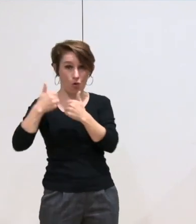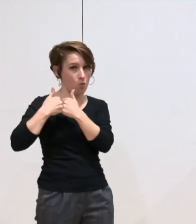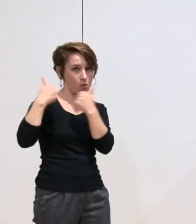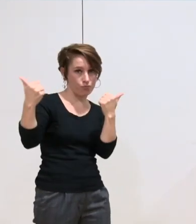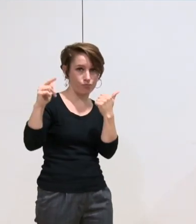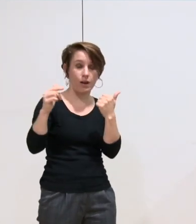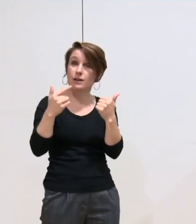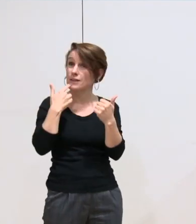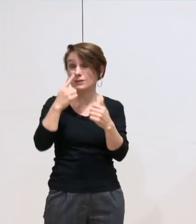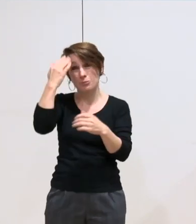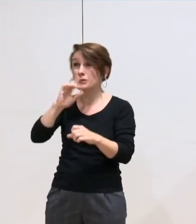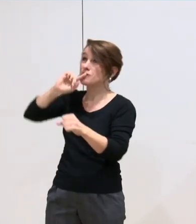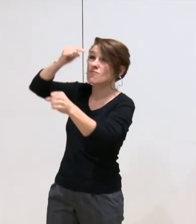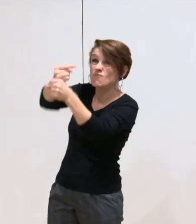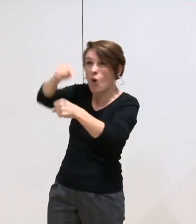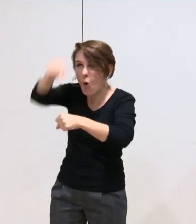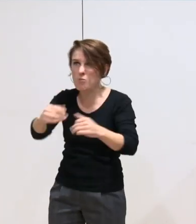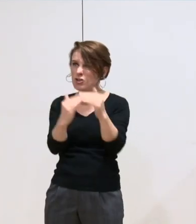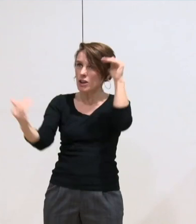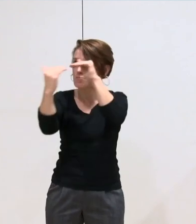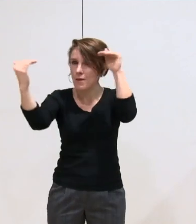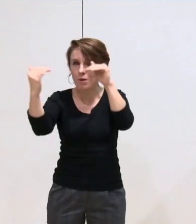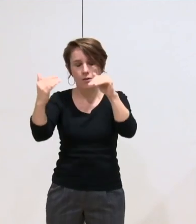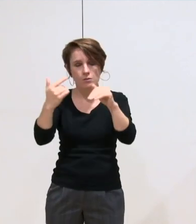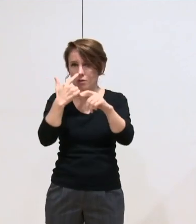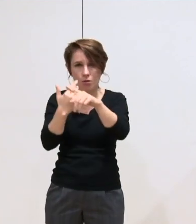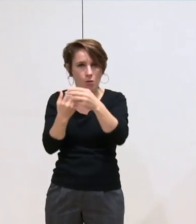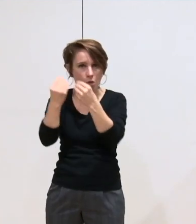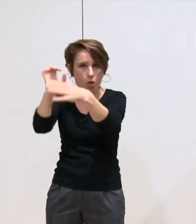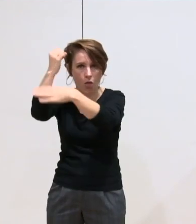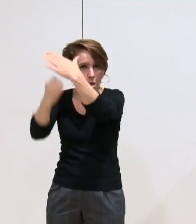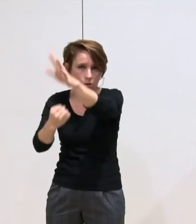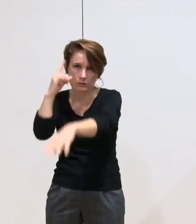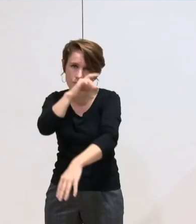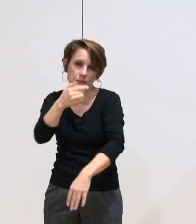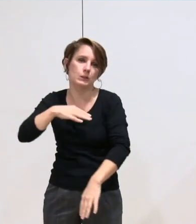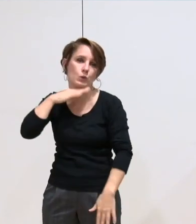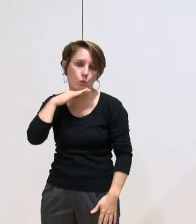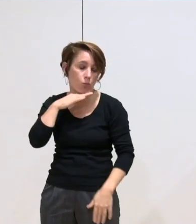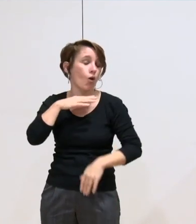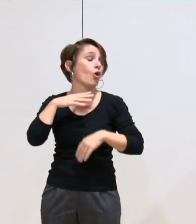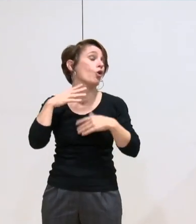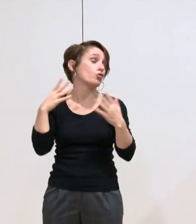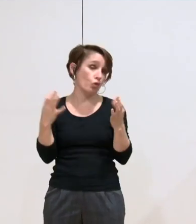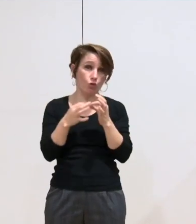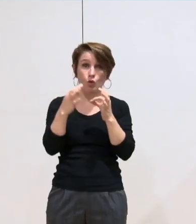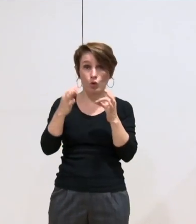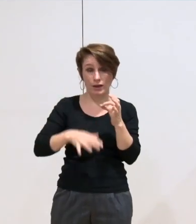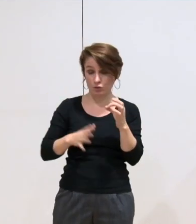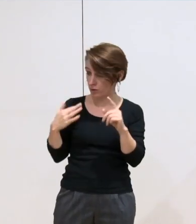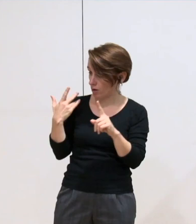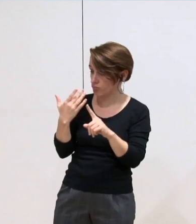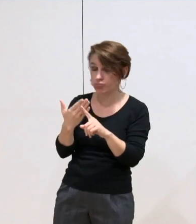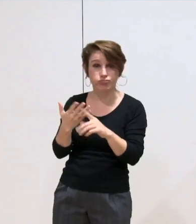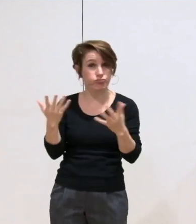contrainte aurait été contre-productive, voire impossible. Au final, hormis les aménagements techniques peu